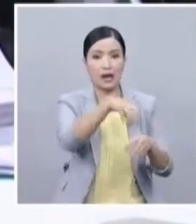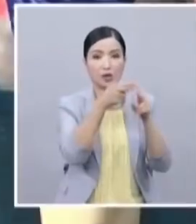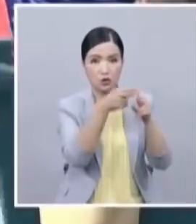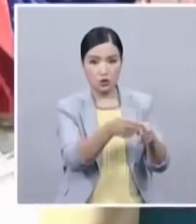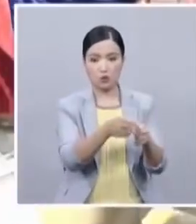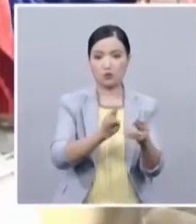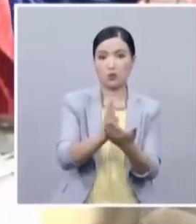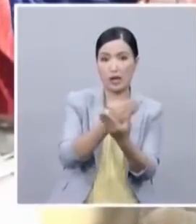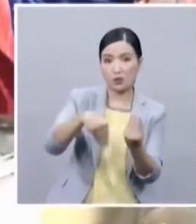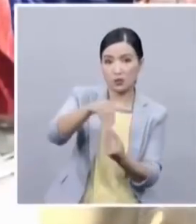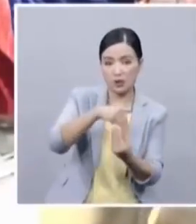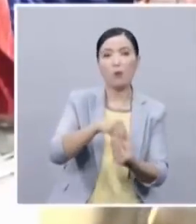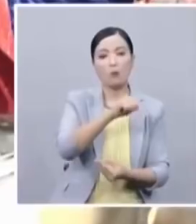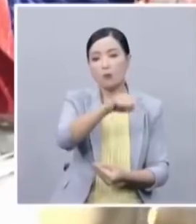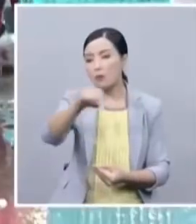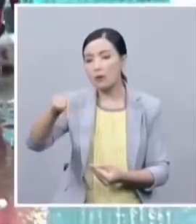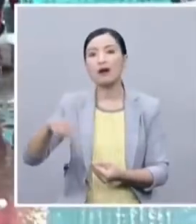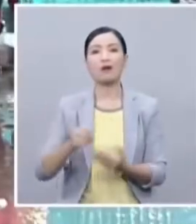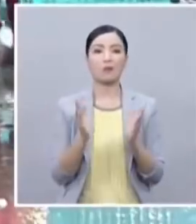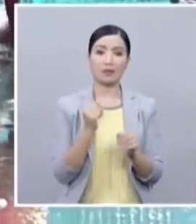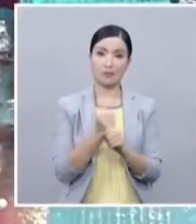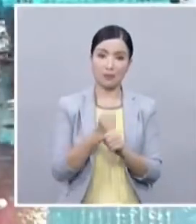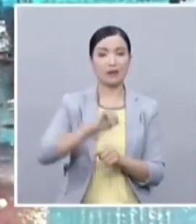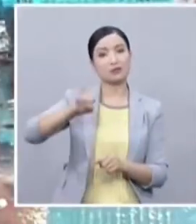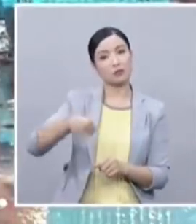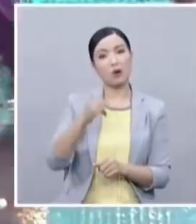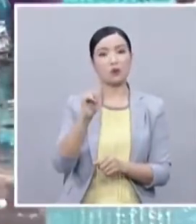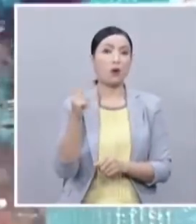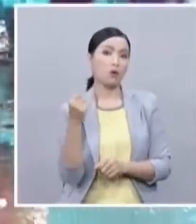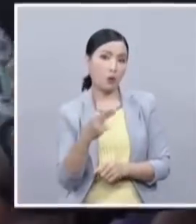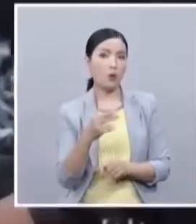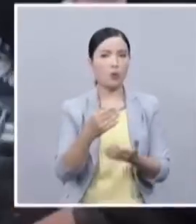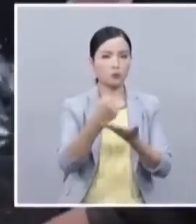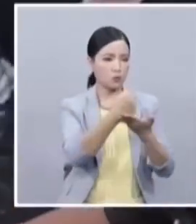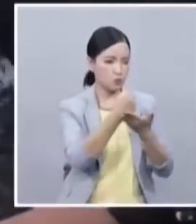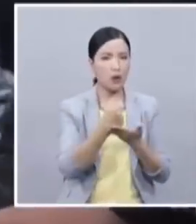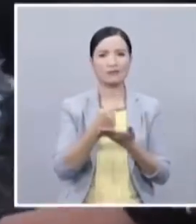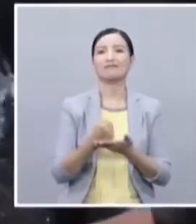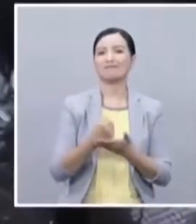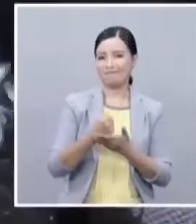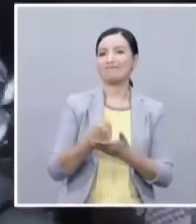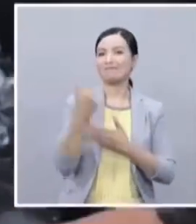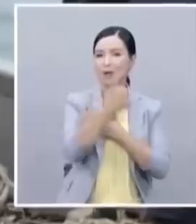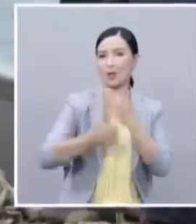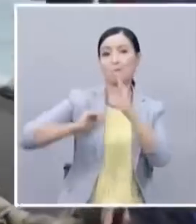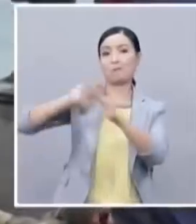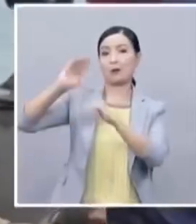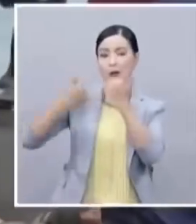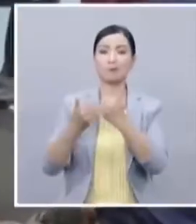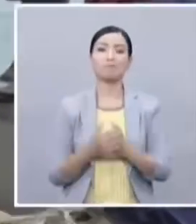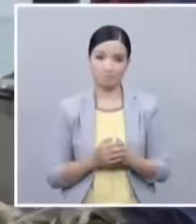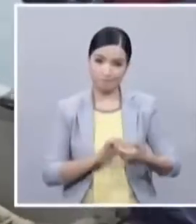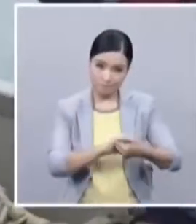จที่เกี่ยวข้องนะครับก็คือผู้ประกอบการและเจ้าหน้าที่นะช่วยกันสร้างชาติพัฒนาประเทศของเราใช้กลไกประ